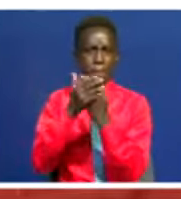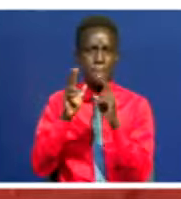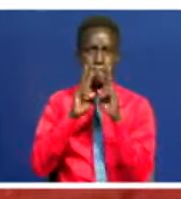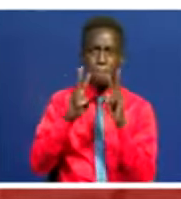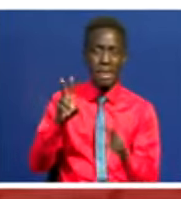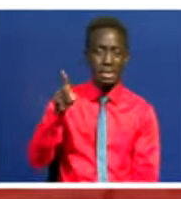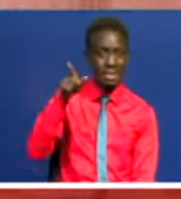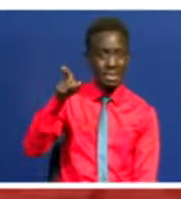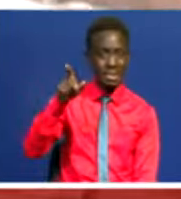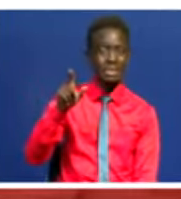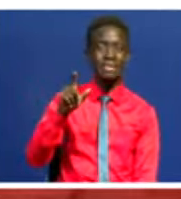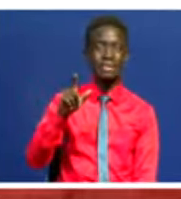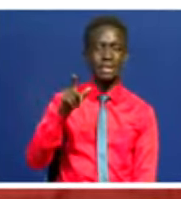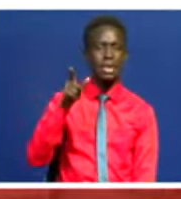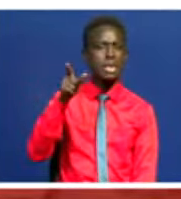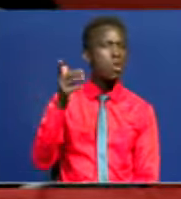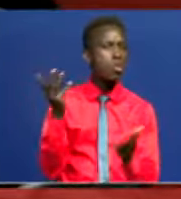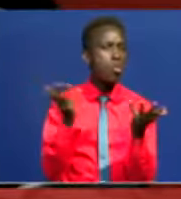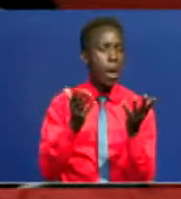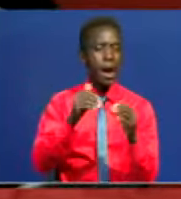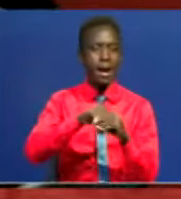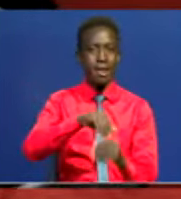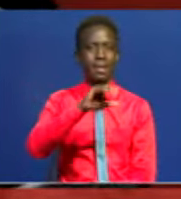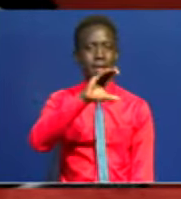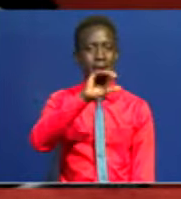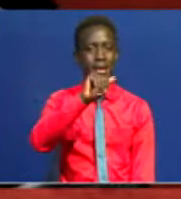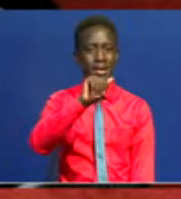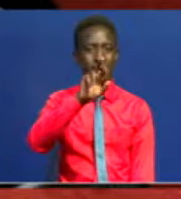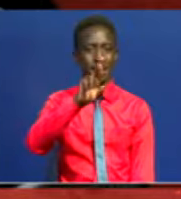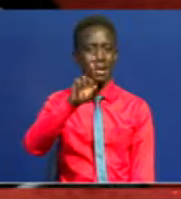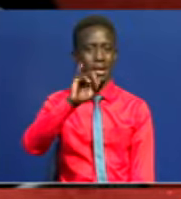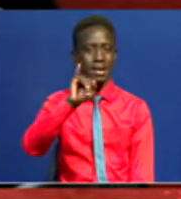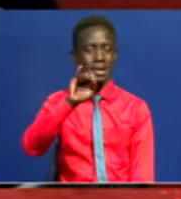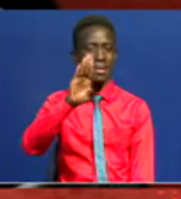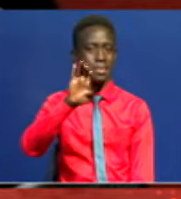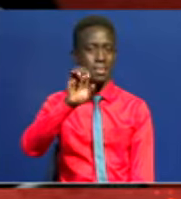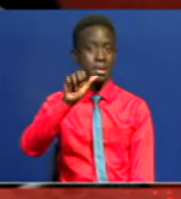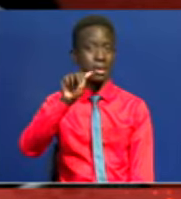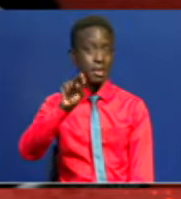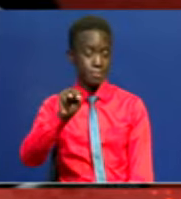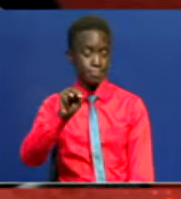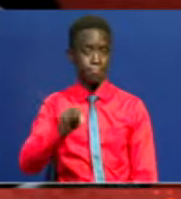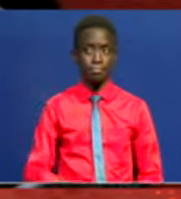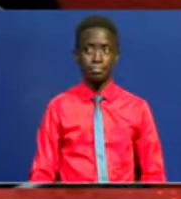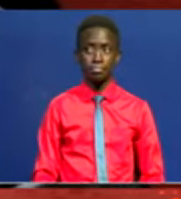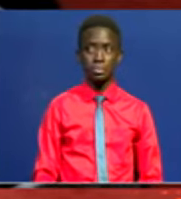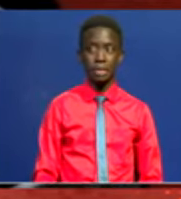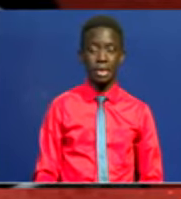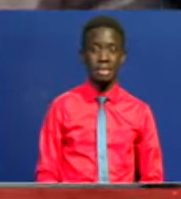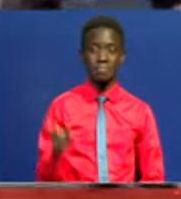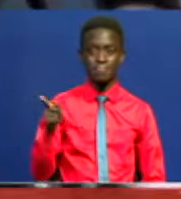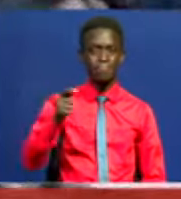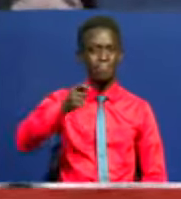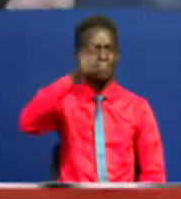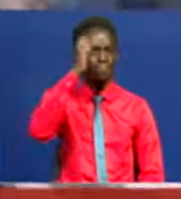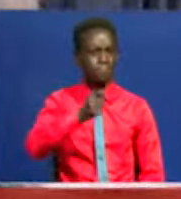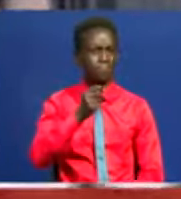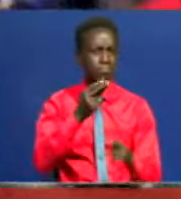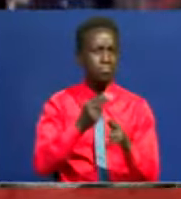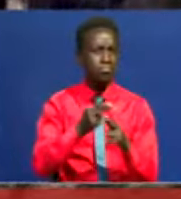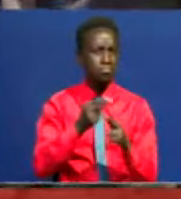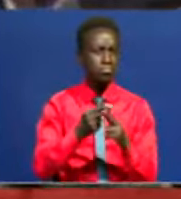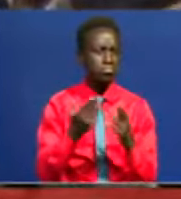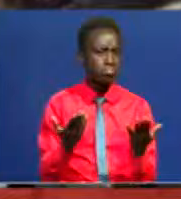taifa hilo la Caribbean. Katika uamuzi wake, Jaji Chacha Mwita alisema kuwa uamuzi wa kuwapeleka maafisa